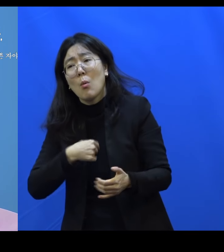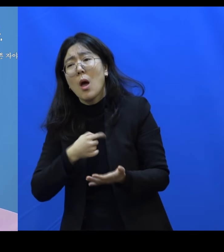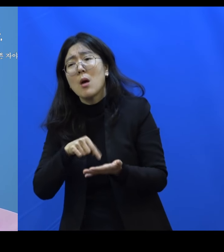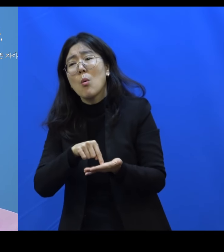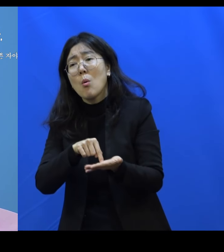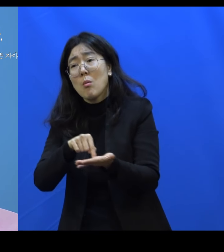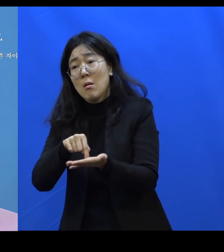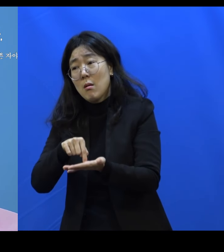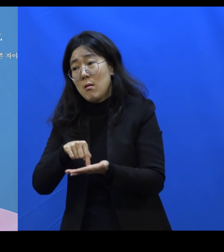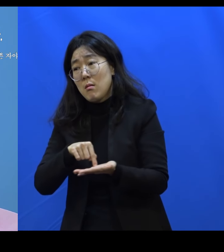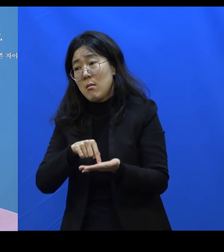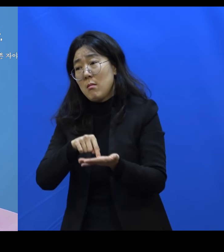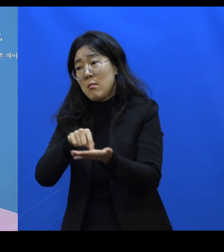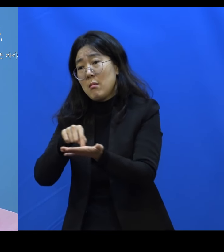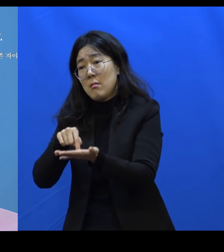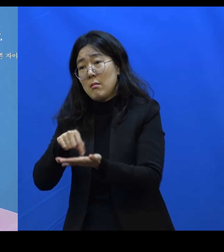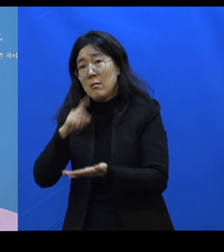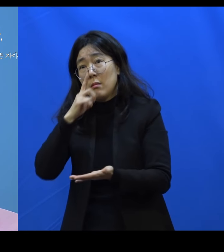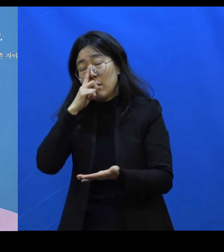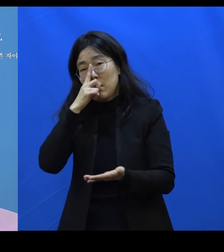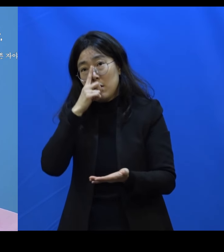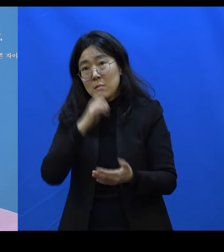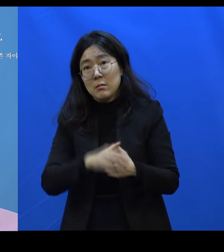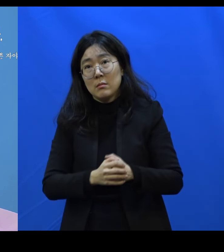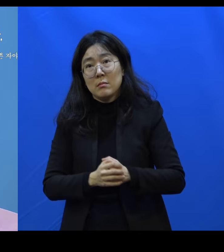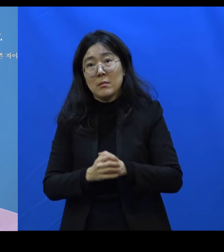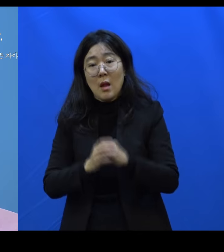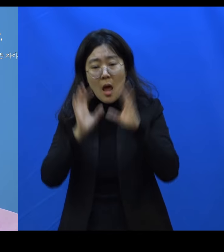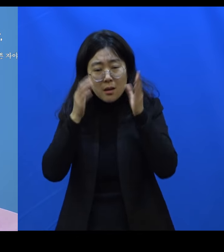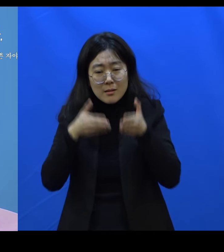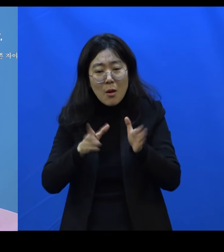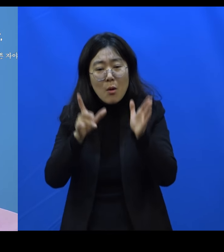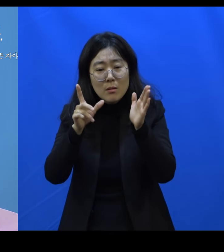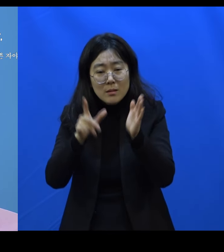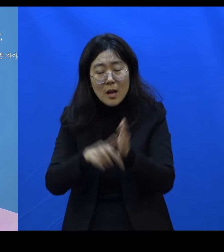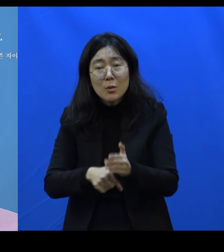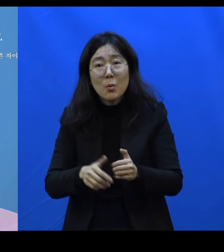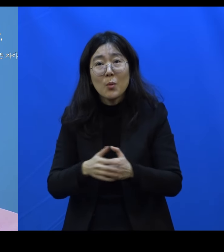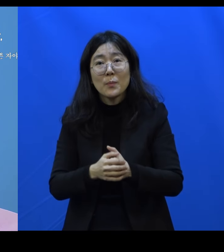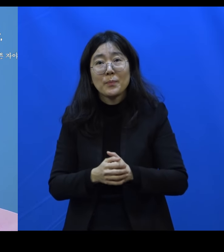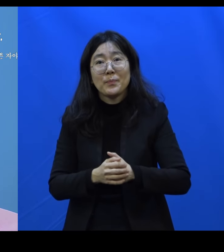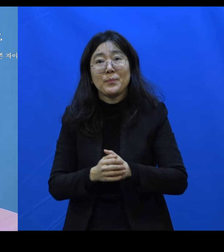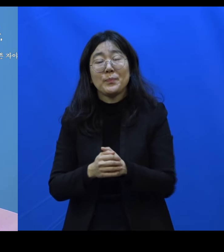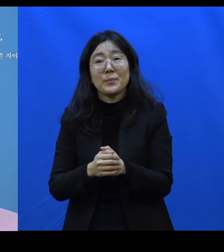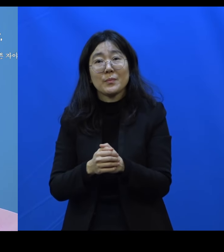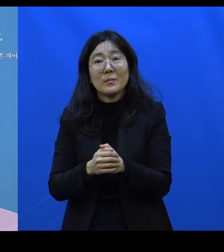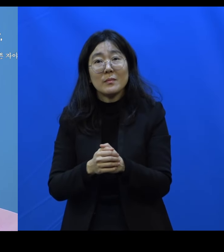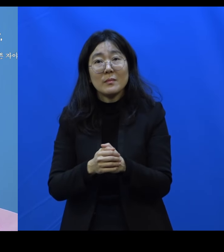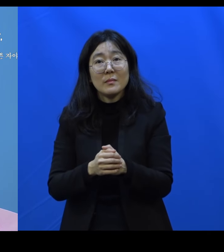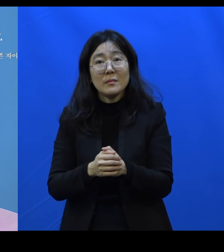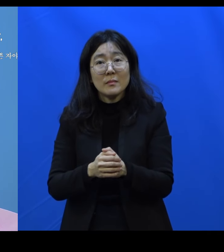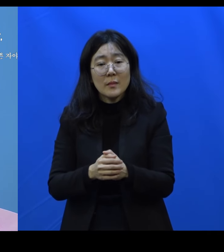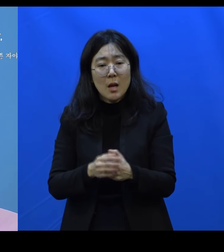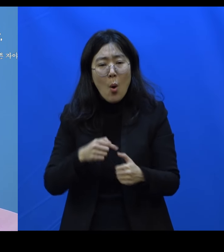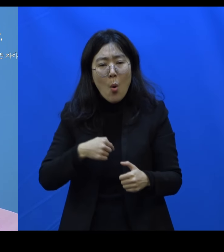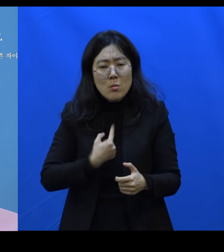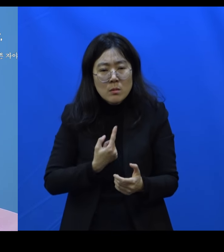홀로, 뭐 손잡고 태어났습니까? 야곱은 그냥 경쟁하면서 태어나고.